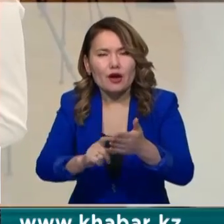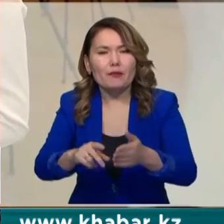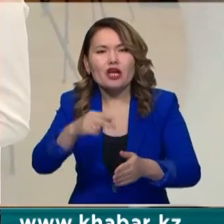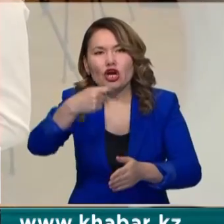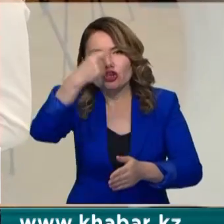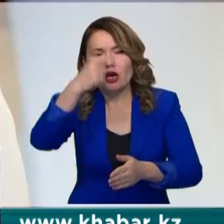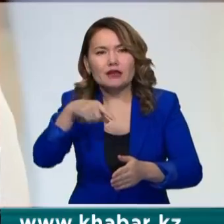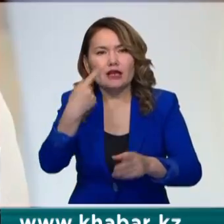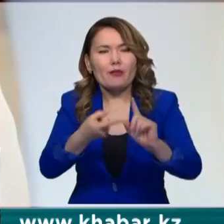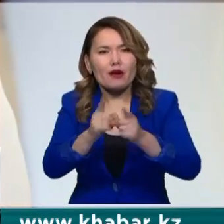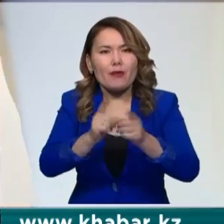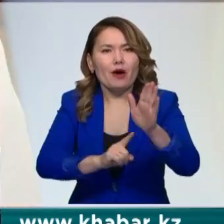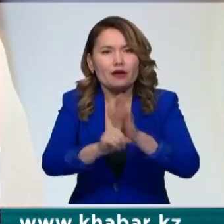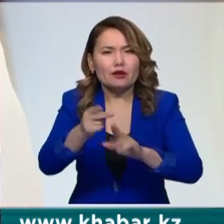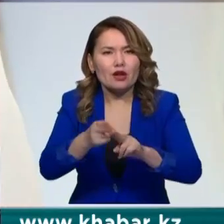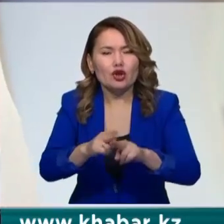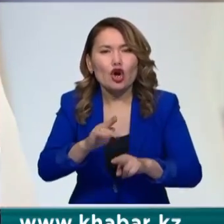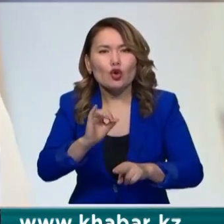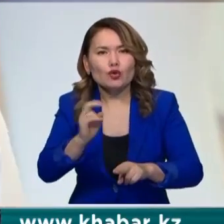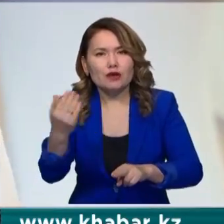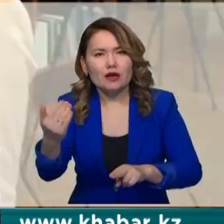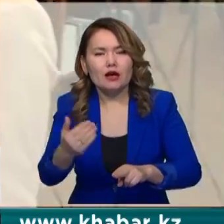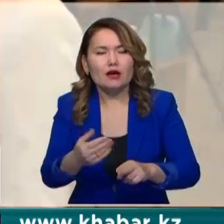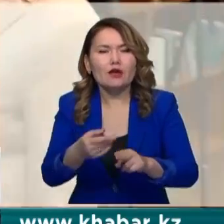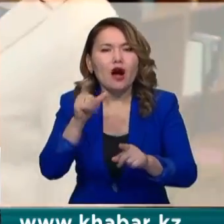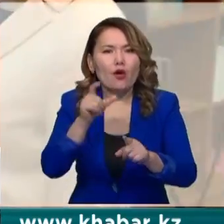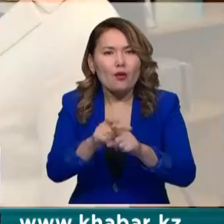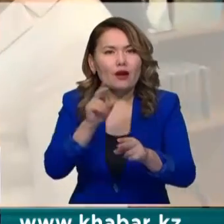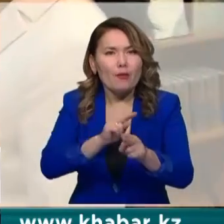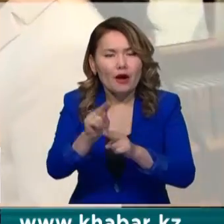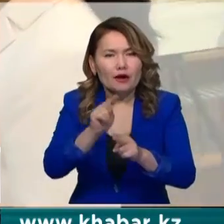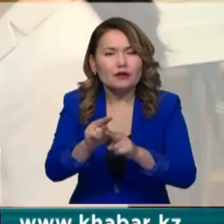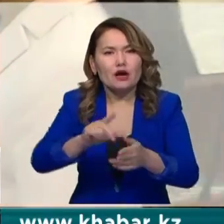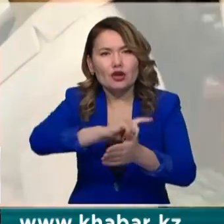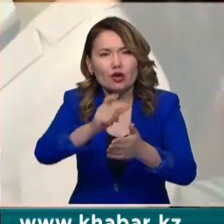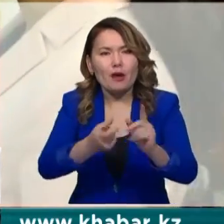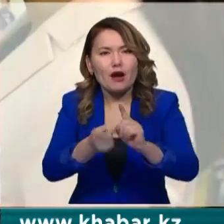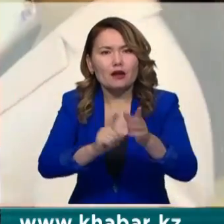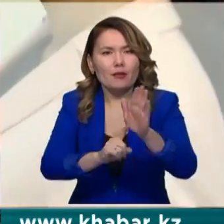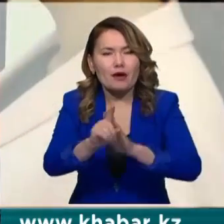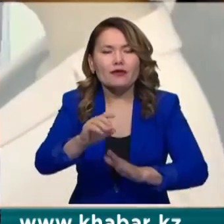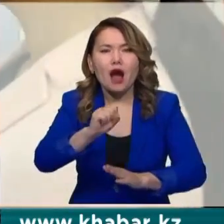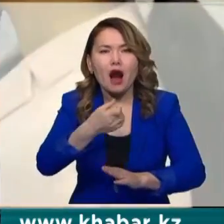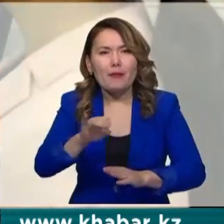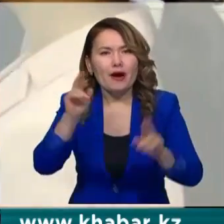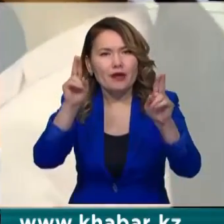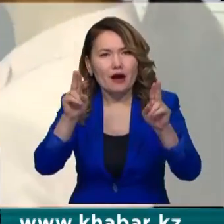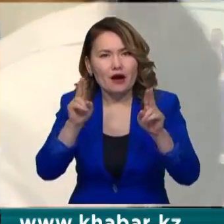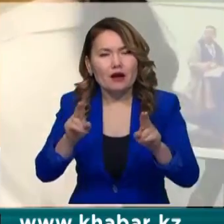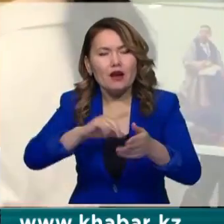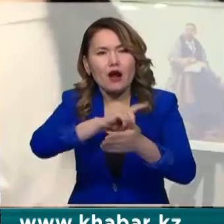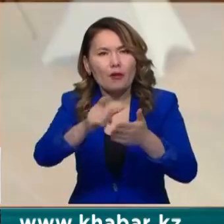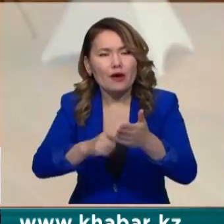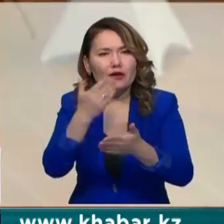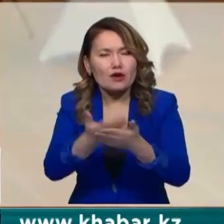таныстыру ойы келді. Владислав Кучик өз қара сөздерден бастауды ұйғарды. Абайдың қағидалары жерлестеріне де өте